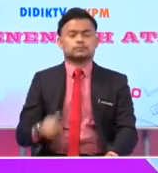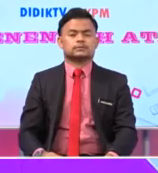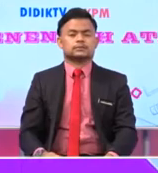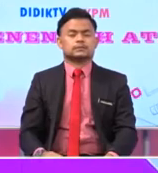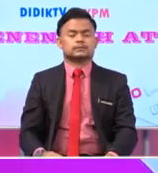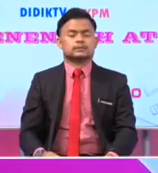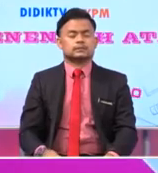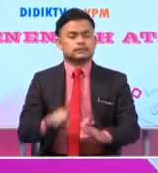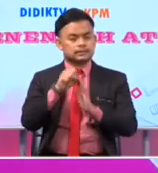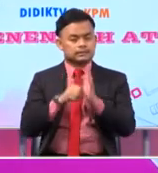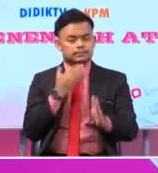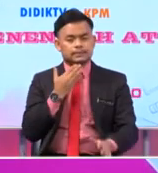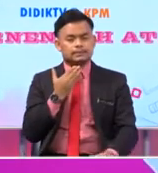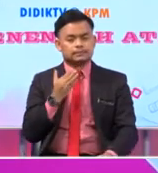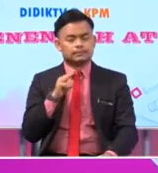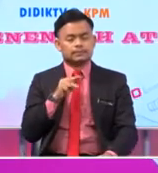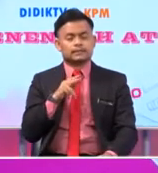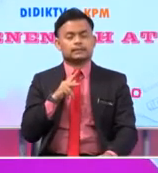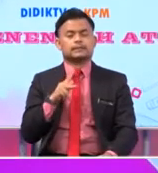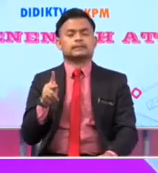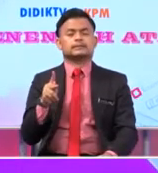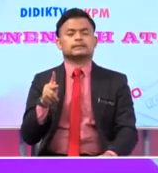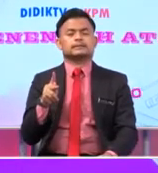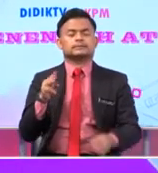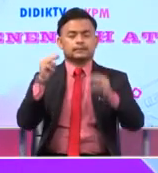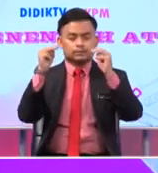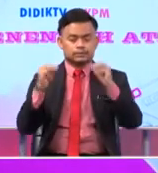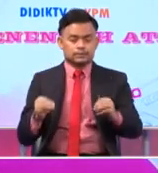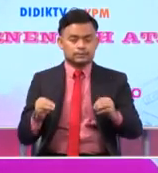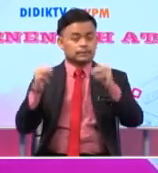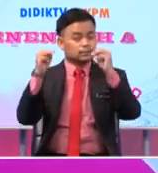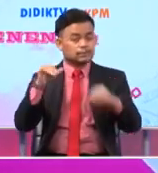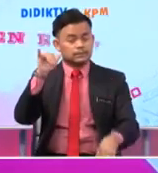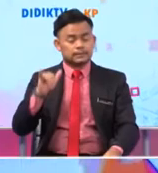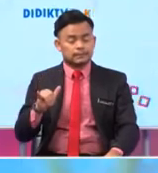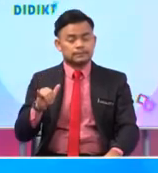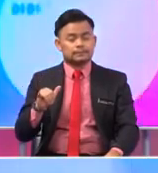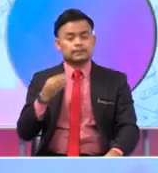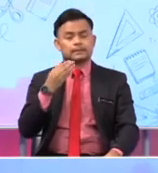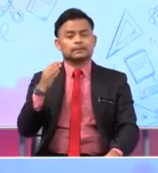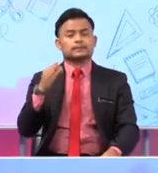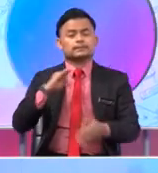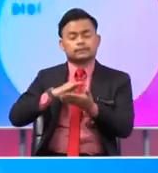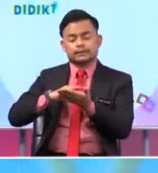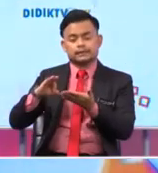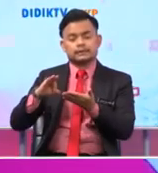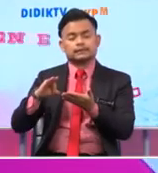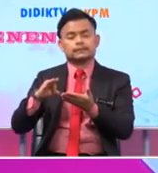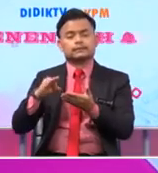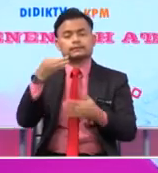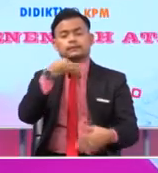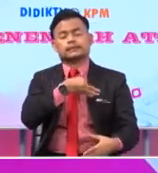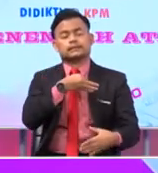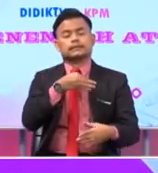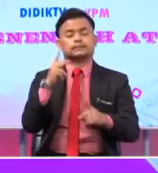sebaik-baik manusia adalah manusia yang memberi manfaat kepada orang lain Jadi diharapkan kita dapat lah menjadi individu yang